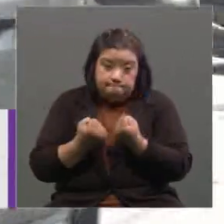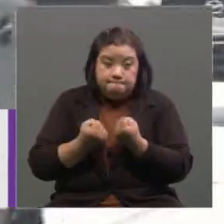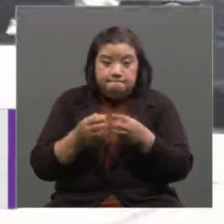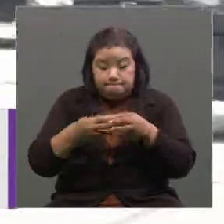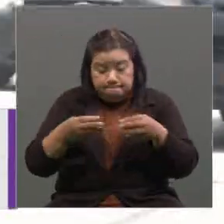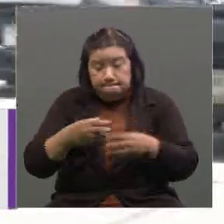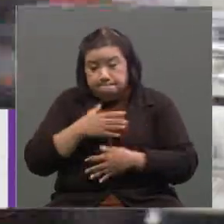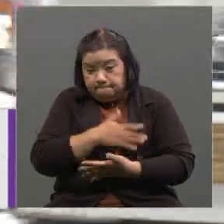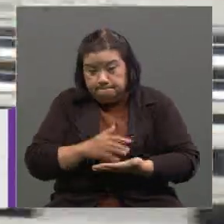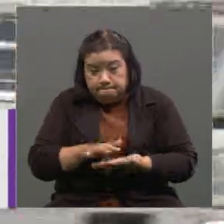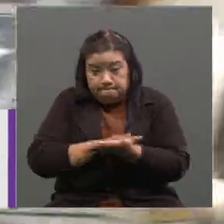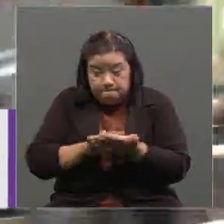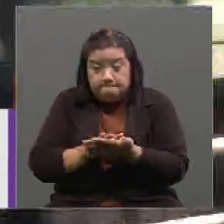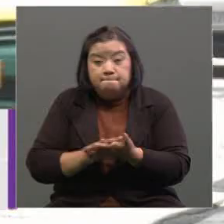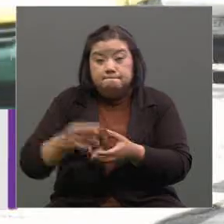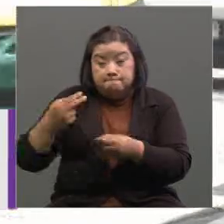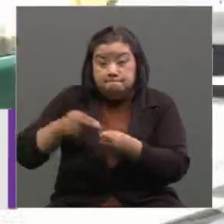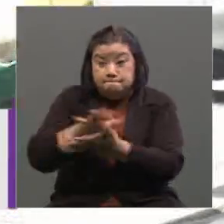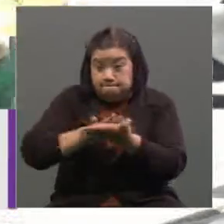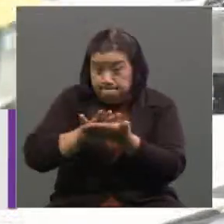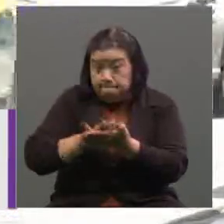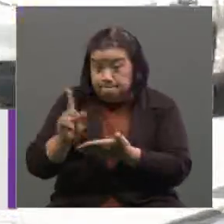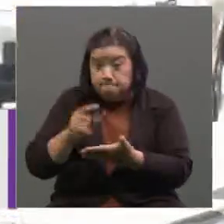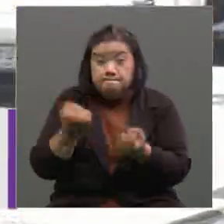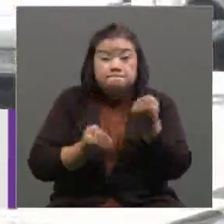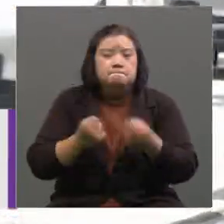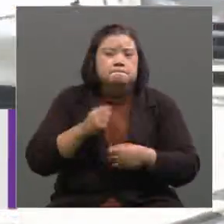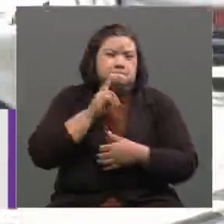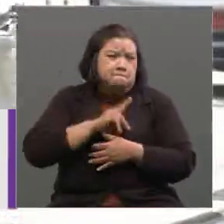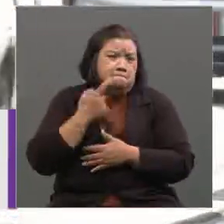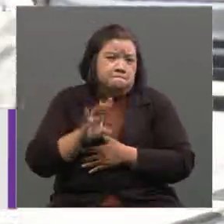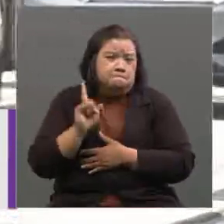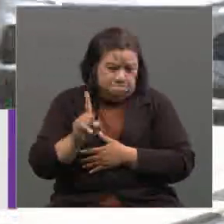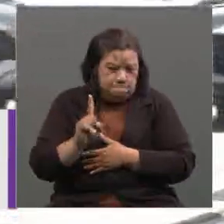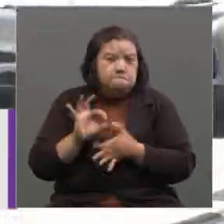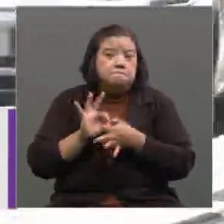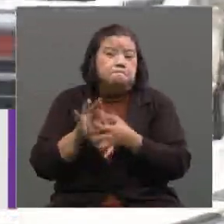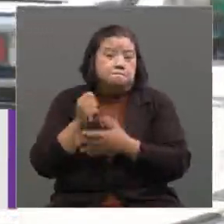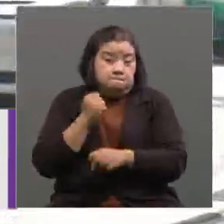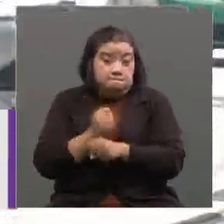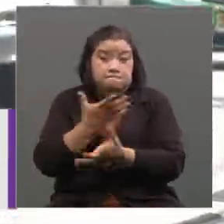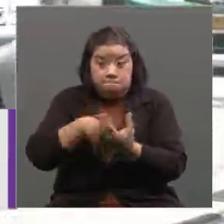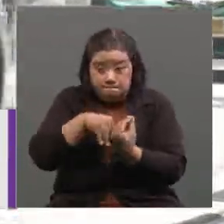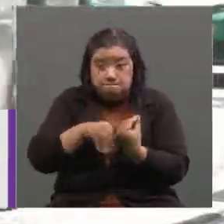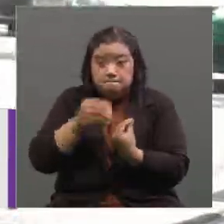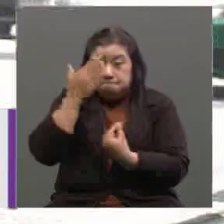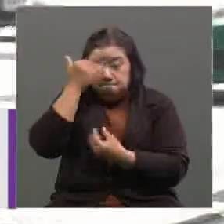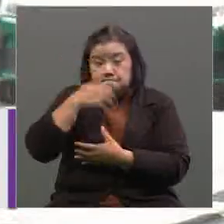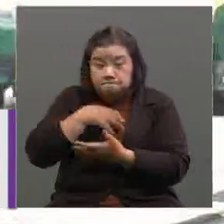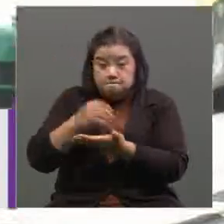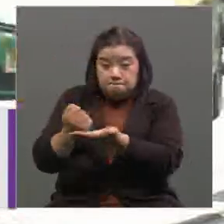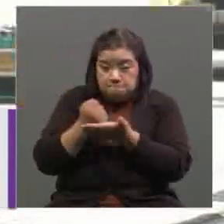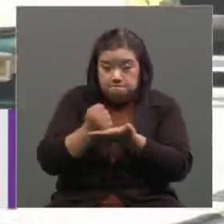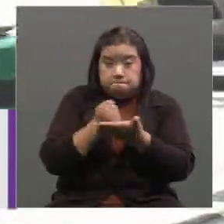รองอากาศแล้วก็เปลี่ยนถ่ายน้ำมันโดยเฉพาะในรถยนต์เก่าๆเป็นการใช้มาตรการทางเศรษฐกิจเพื่อจูงใจผู้ใช้รถให้มีส่ว